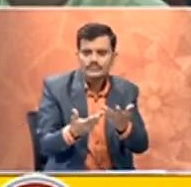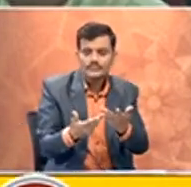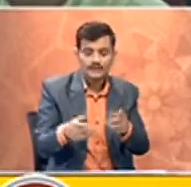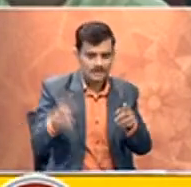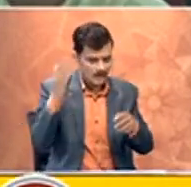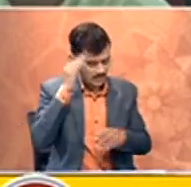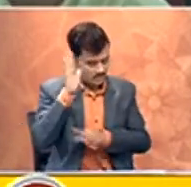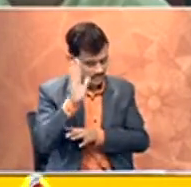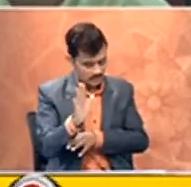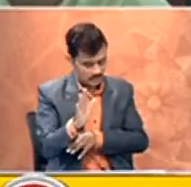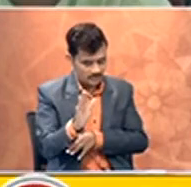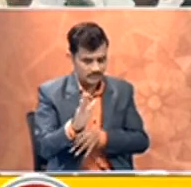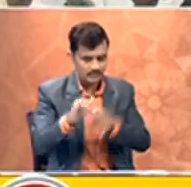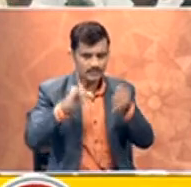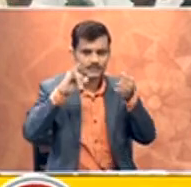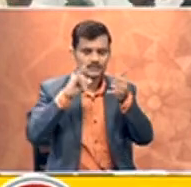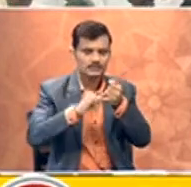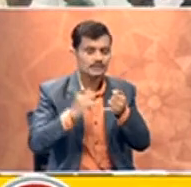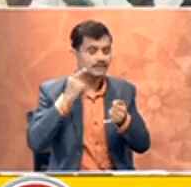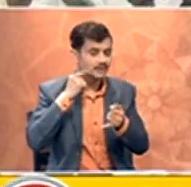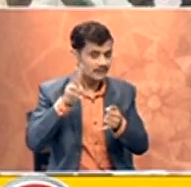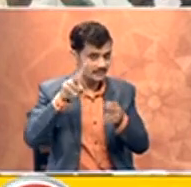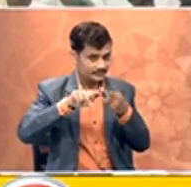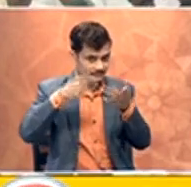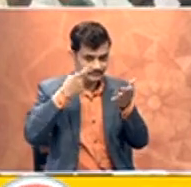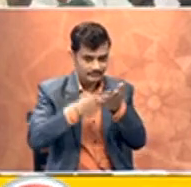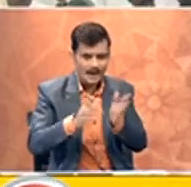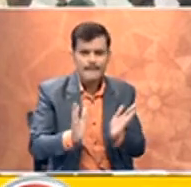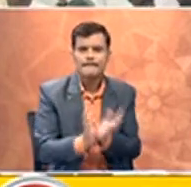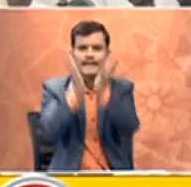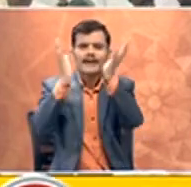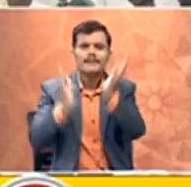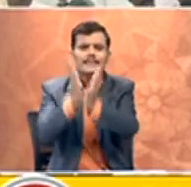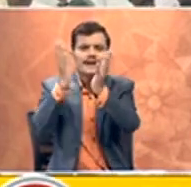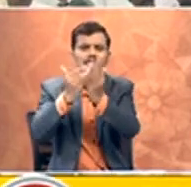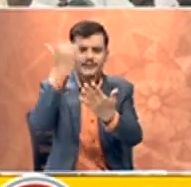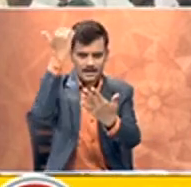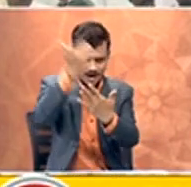पता सीड बॉल वृक्षारोपण अभियान से चलता है।